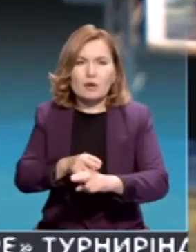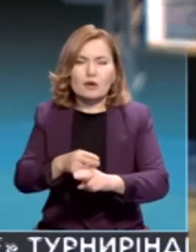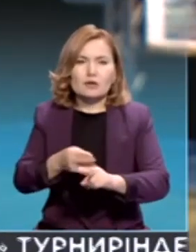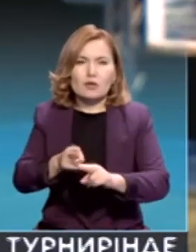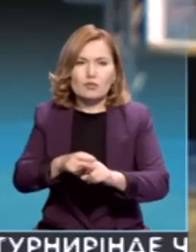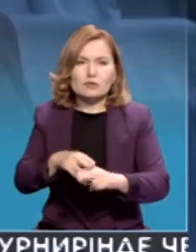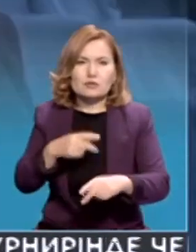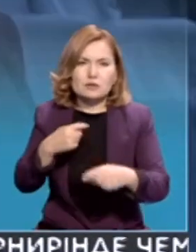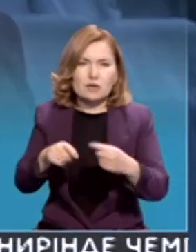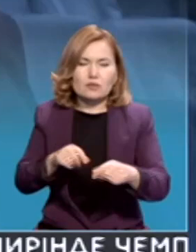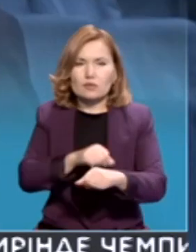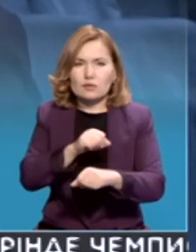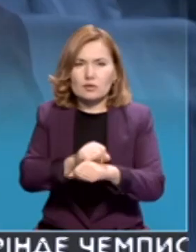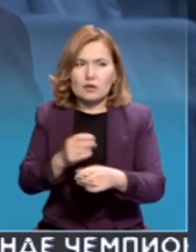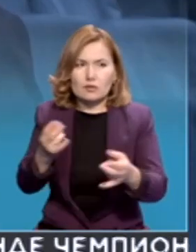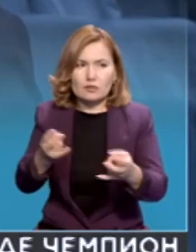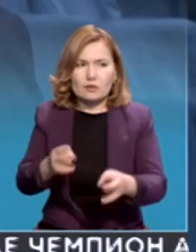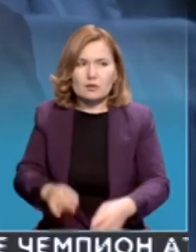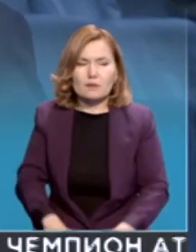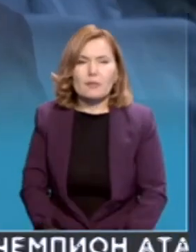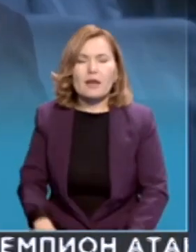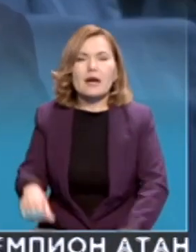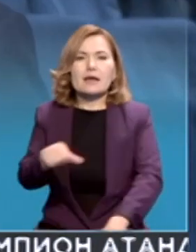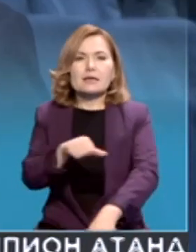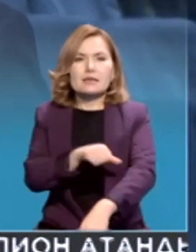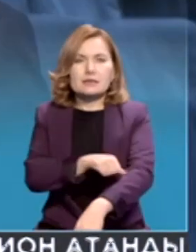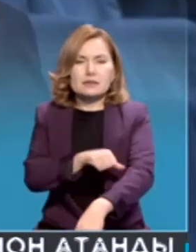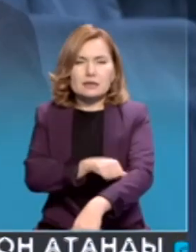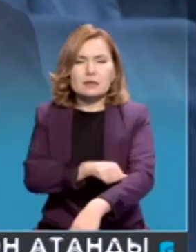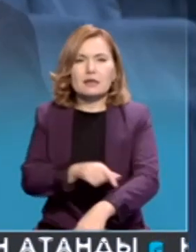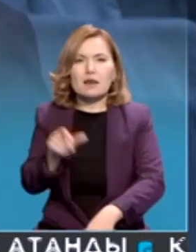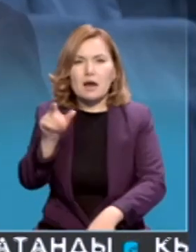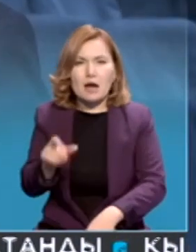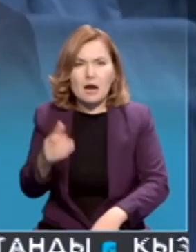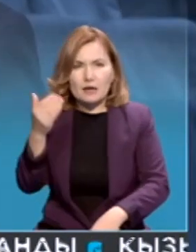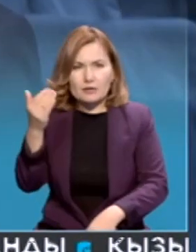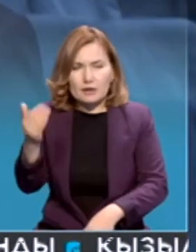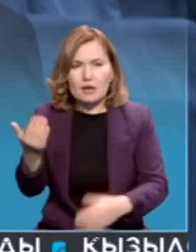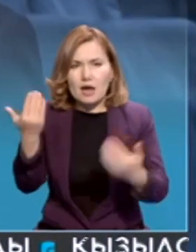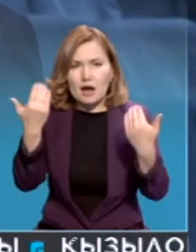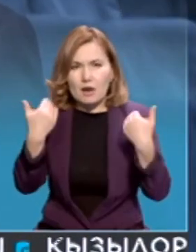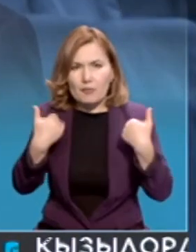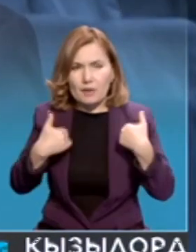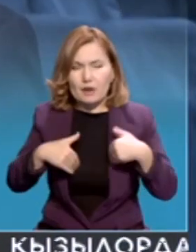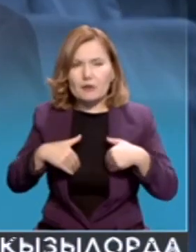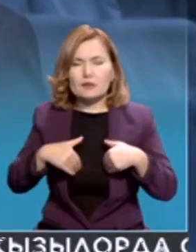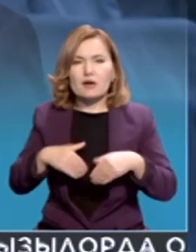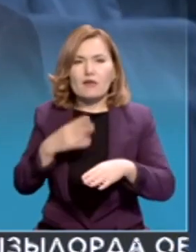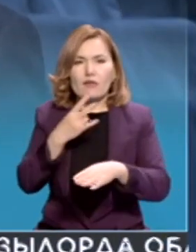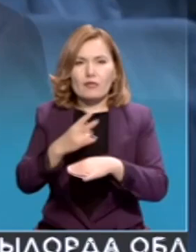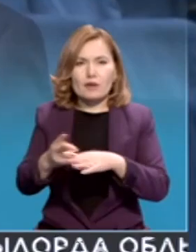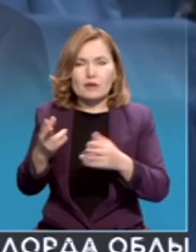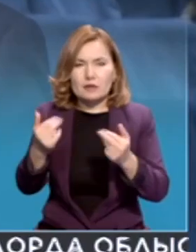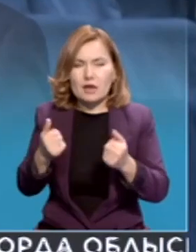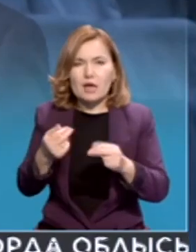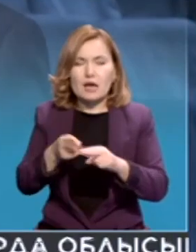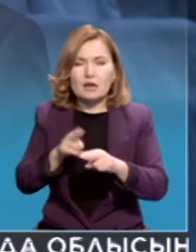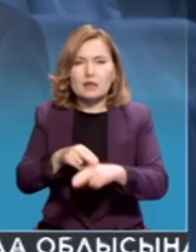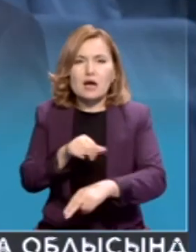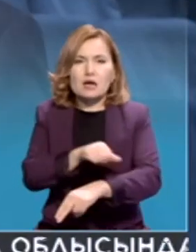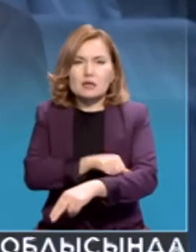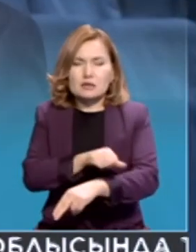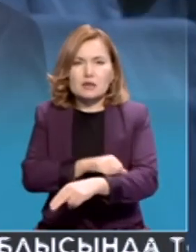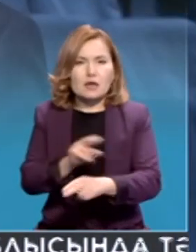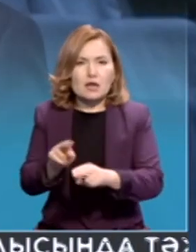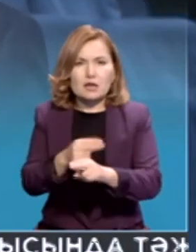болады деген ойдамын. Есірткі адамның манағы не ағзасына зиян келтіру деген, ол деген емделмейтін ауруға әкеп